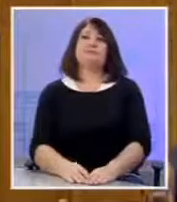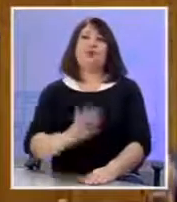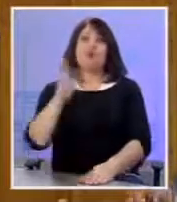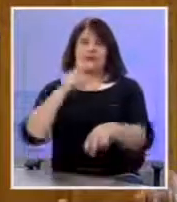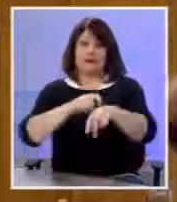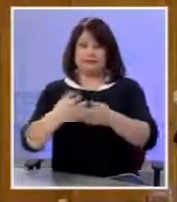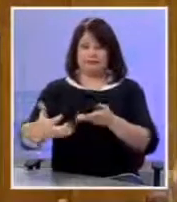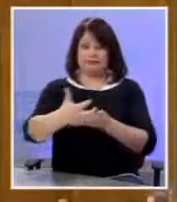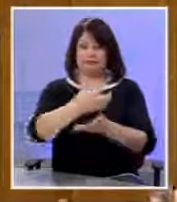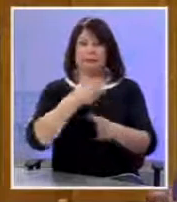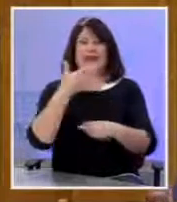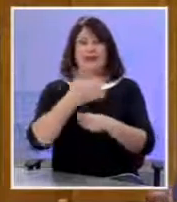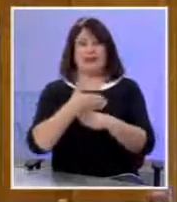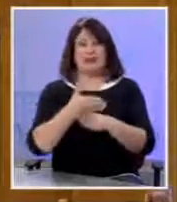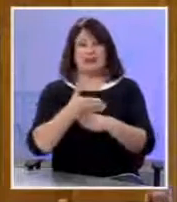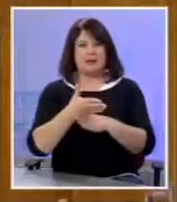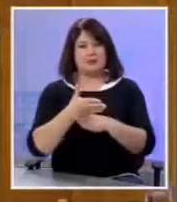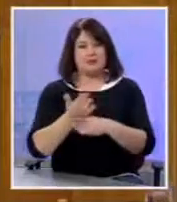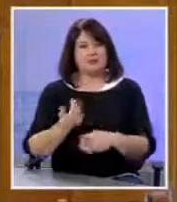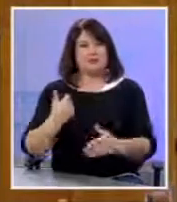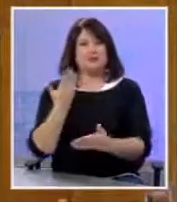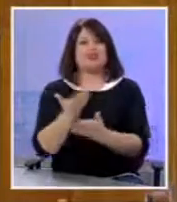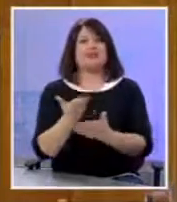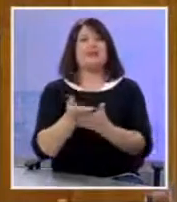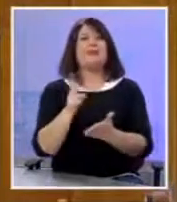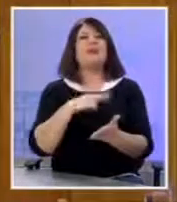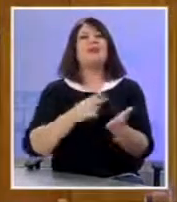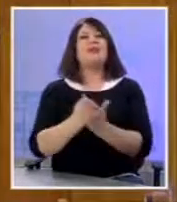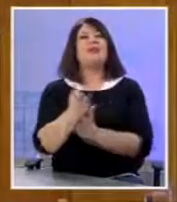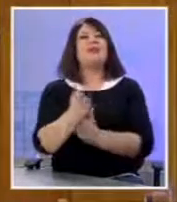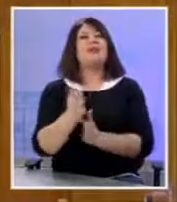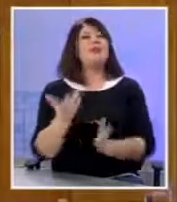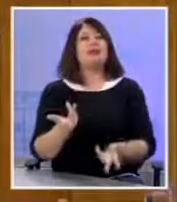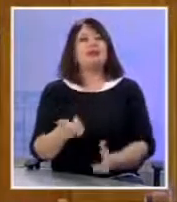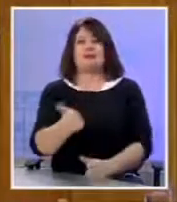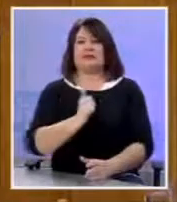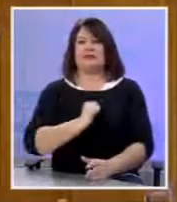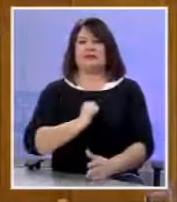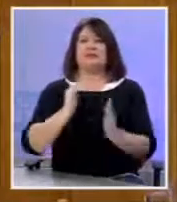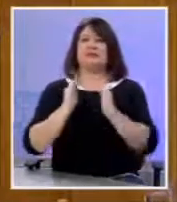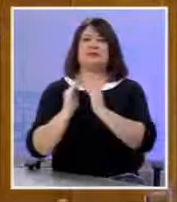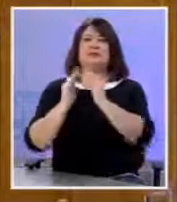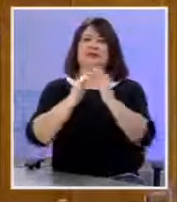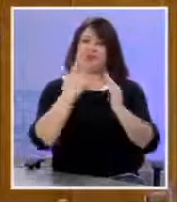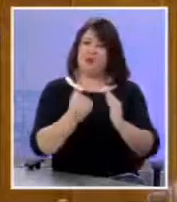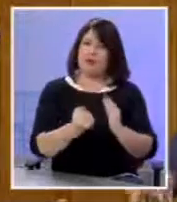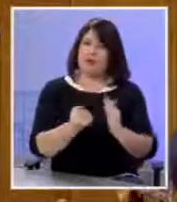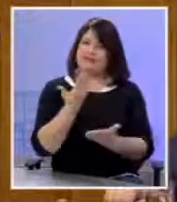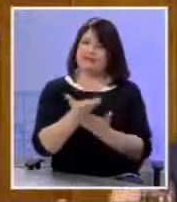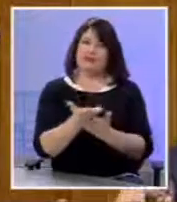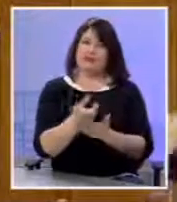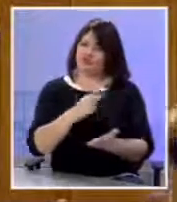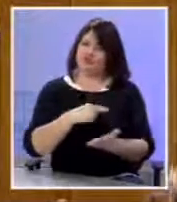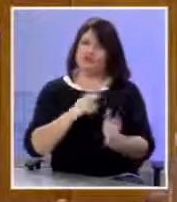εισπράττονται, ικανοποιώντας ένα πάγιο και δίκαιο αίτημα των ιδιοκτητών ακινήτων. Και εδώ πρέπει να